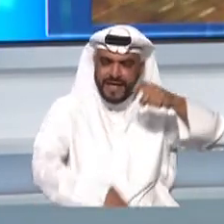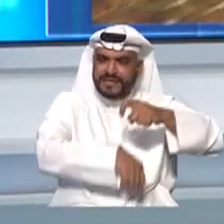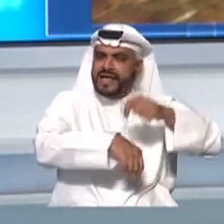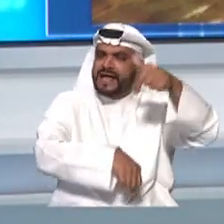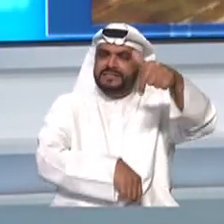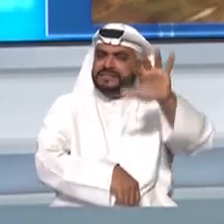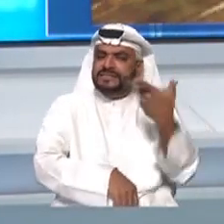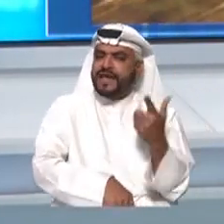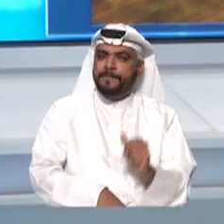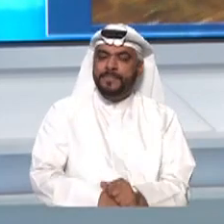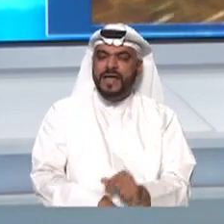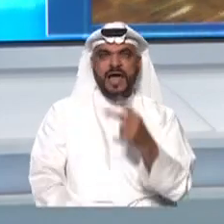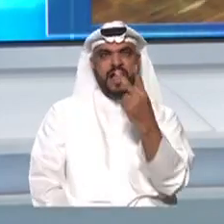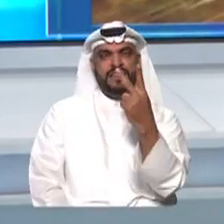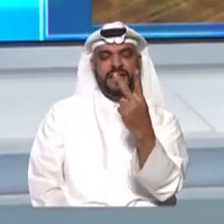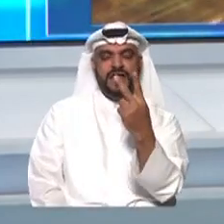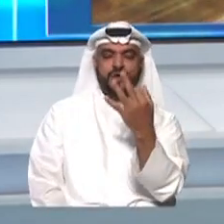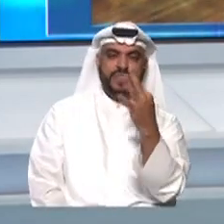بين